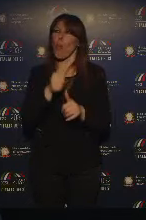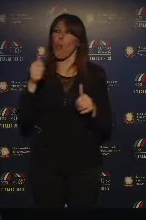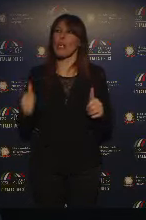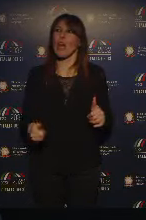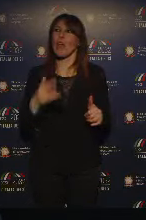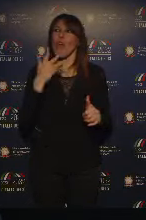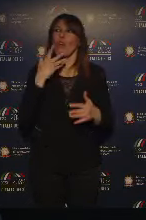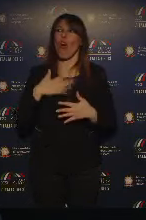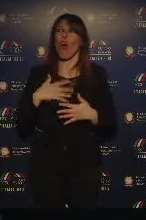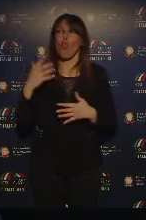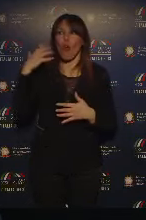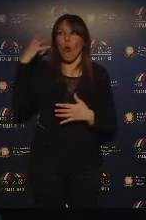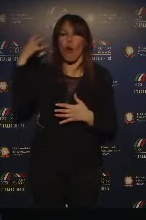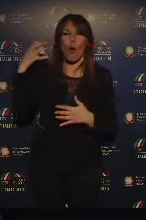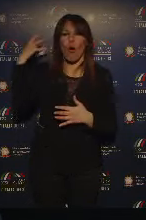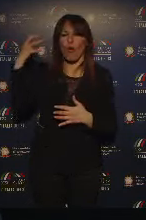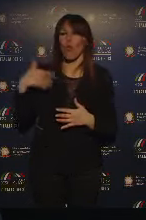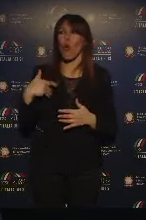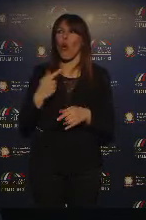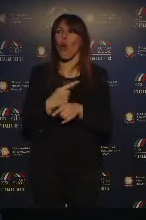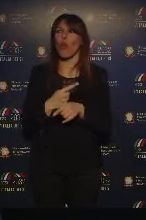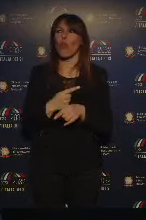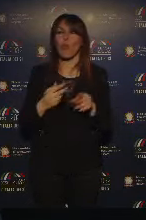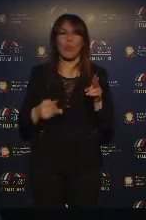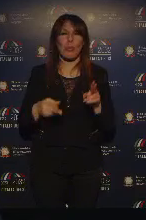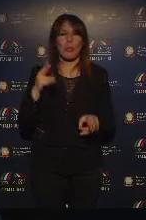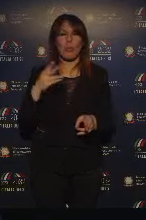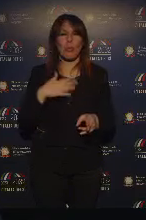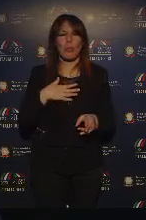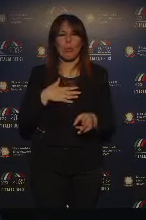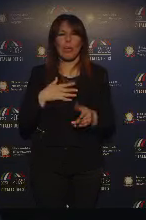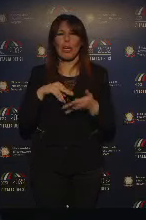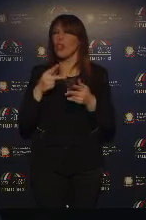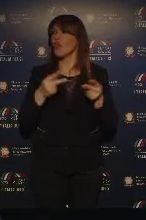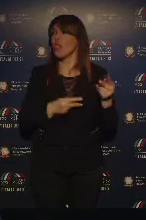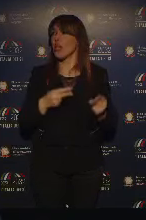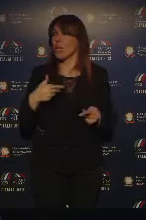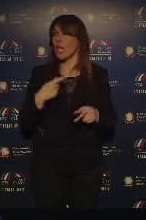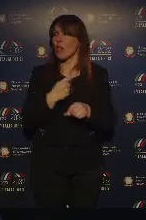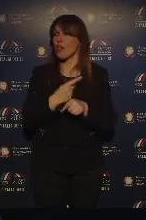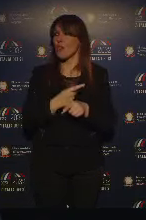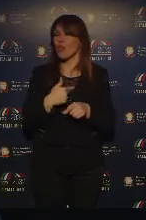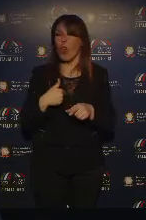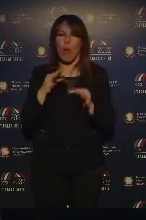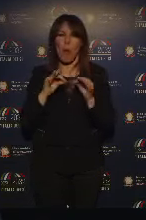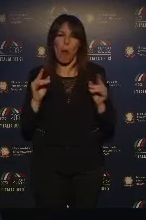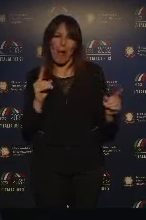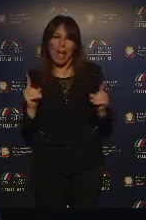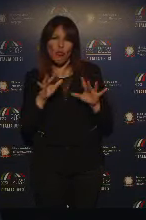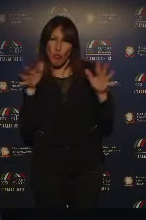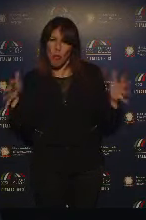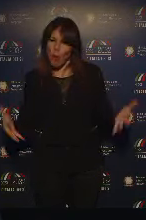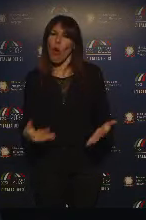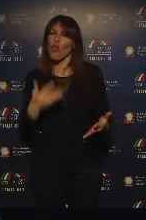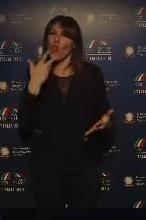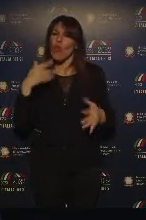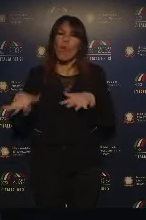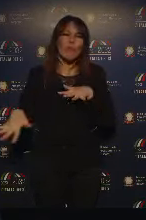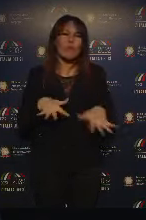orgogliosamente con la più grande opera di ingegneria in costruzione in questo momento al